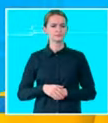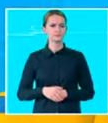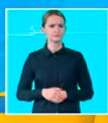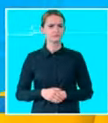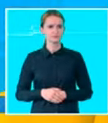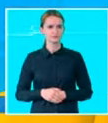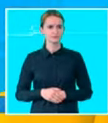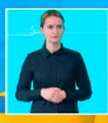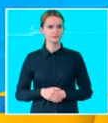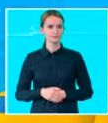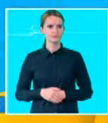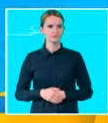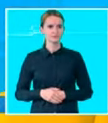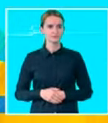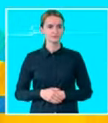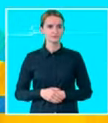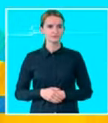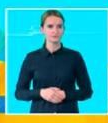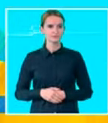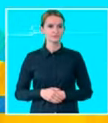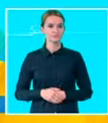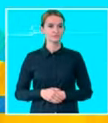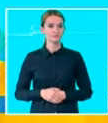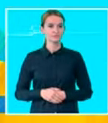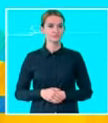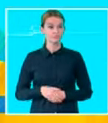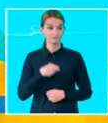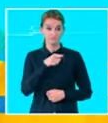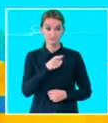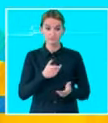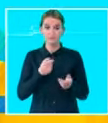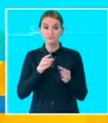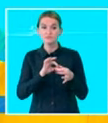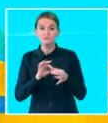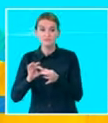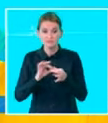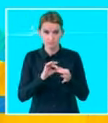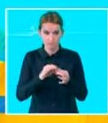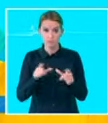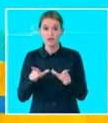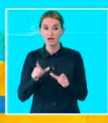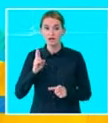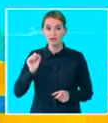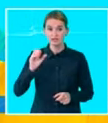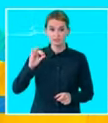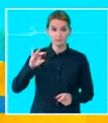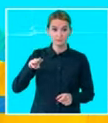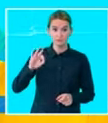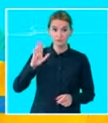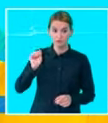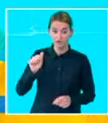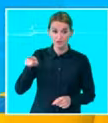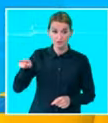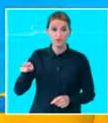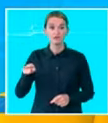за признаването на гей браковете и Мария Касимова Моасе е за в подкрепа на Истанбулската конвенция. Сега